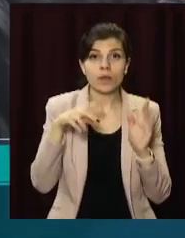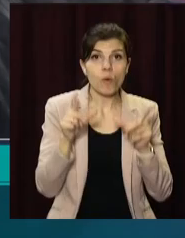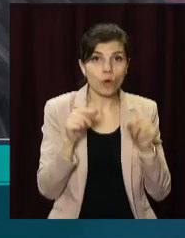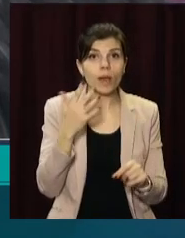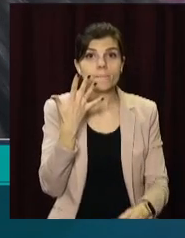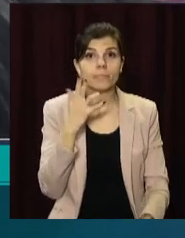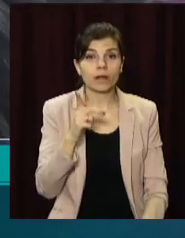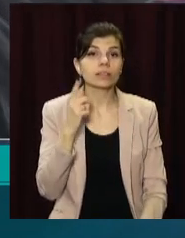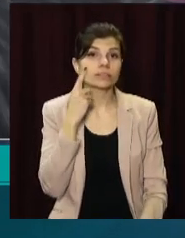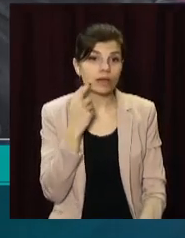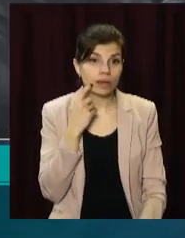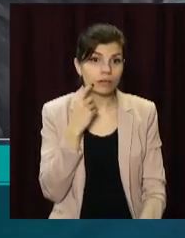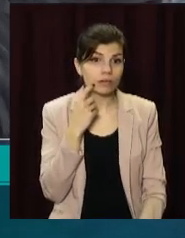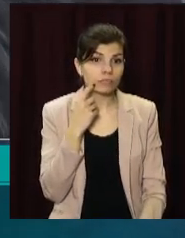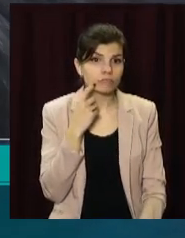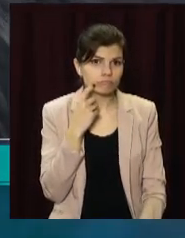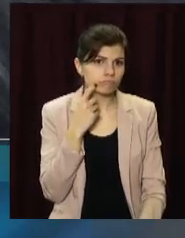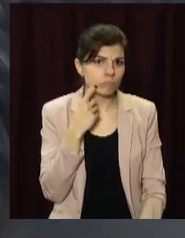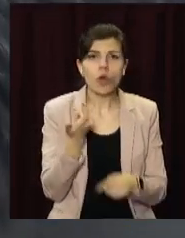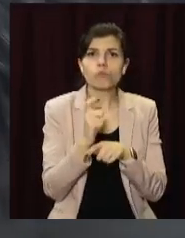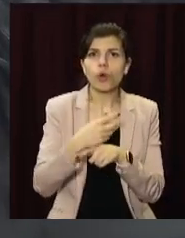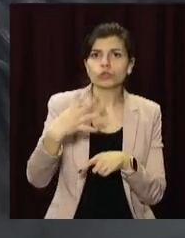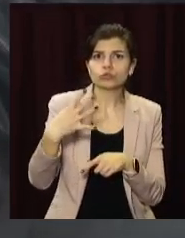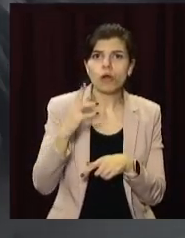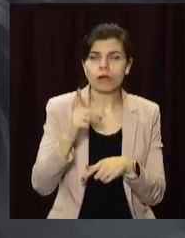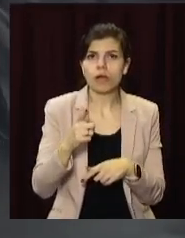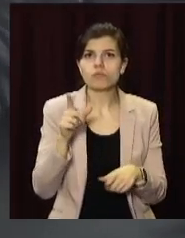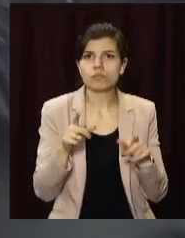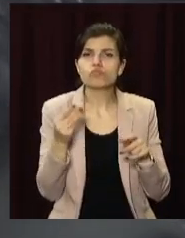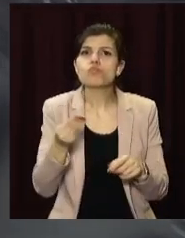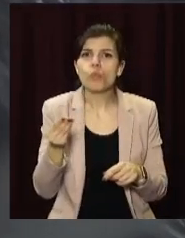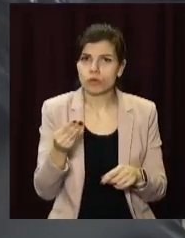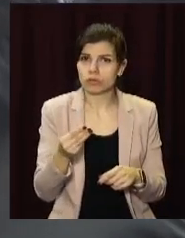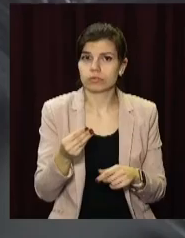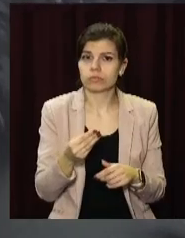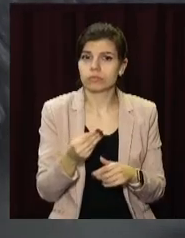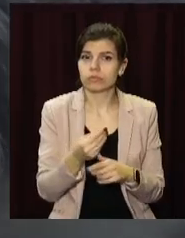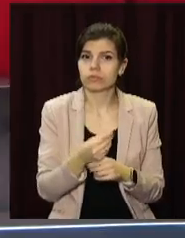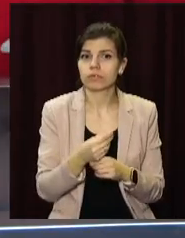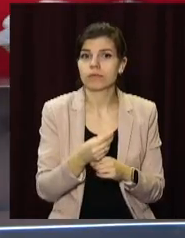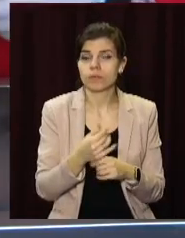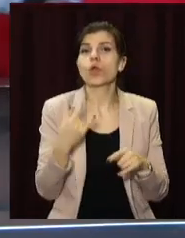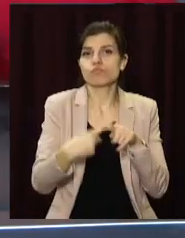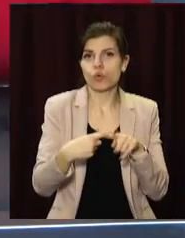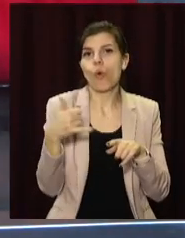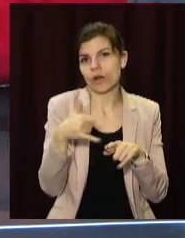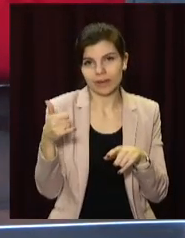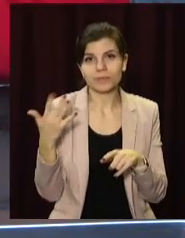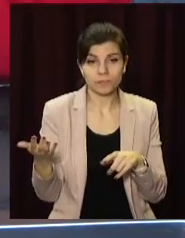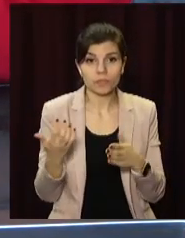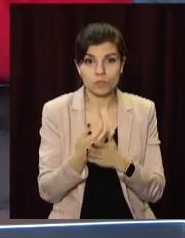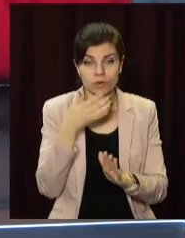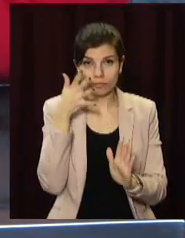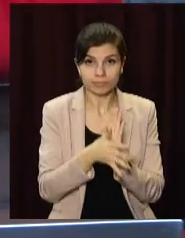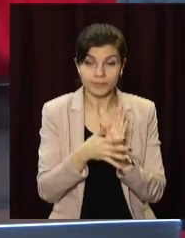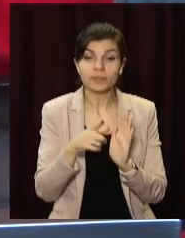і чуть більше 40 кілограм муки, не вважаючи рослинного масла. Крім традиційних млинців, у